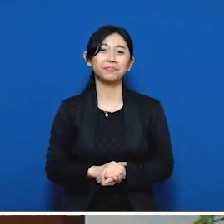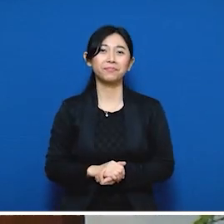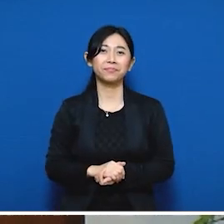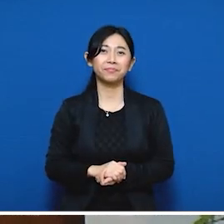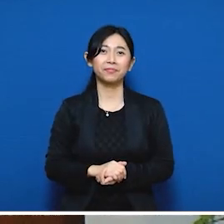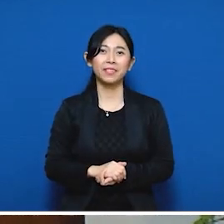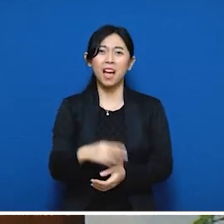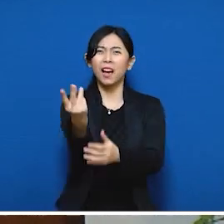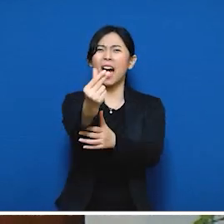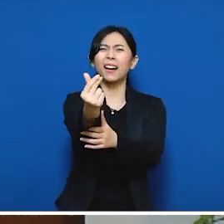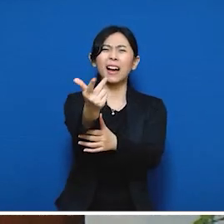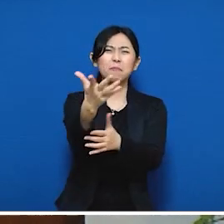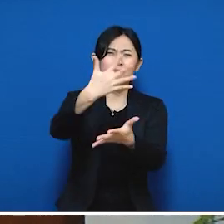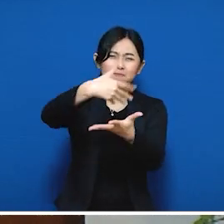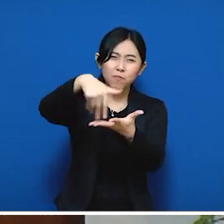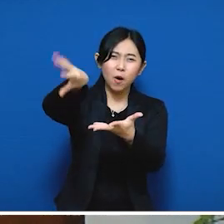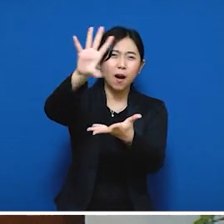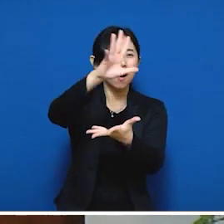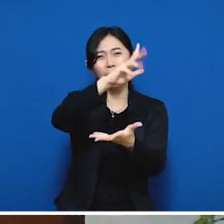Dengan harga yang mahal,